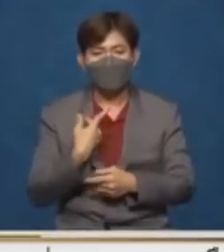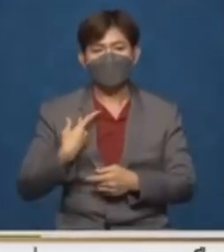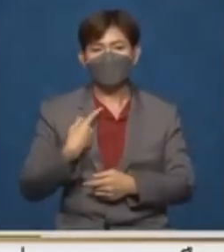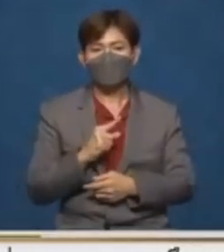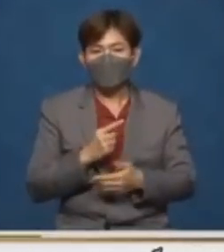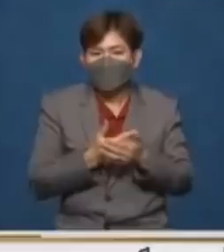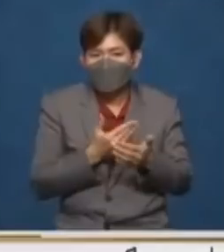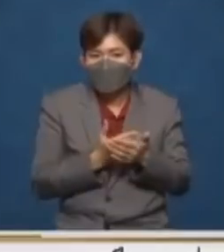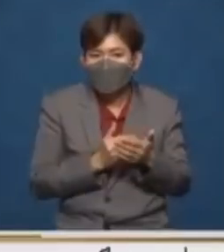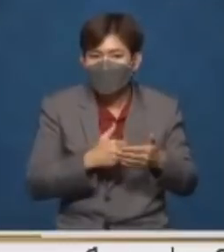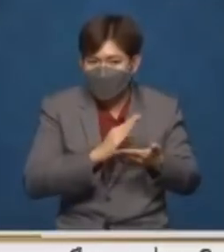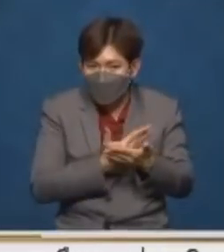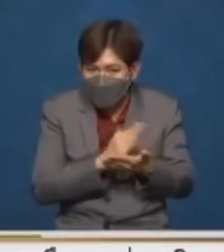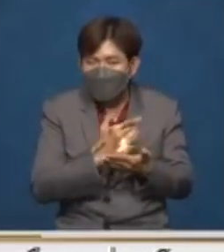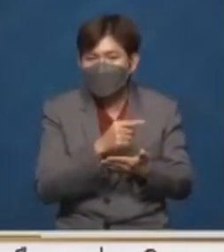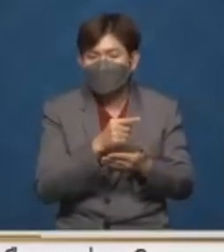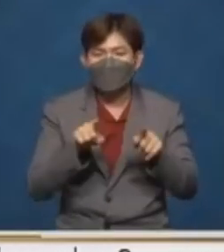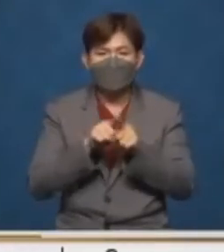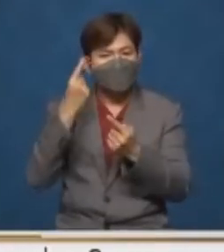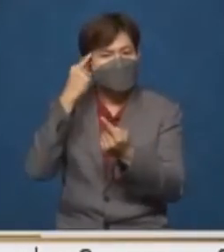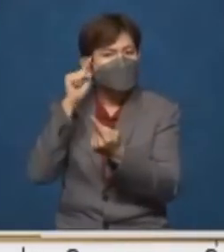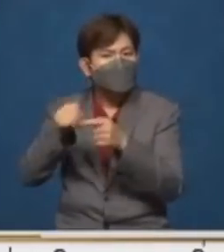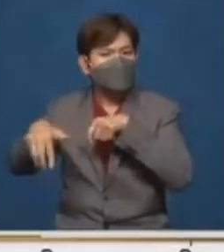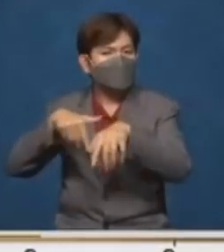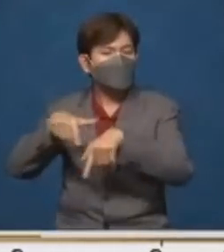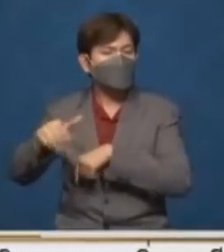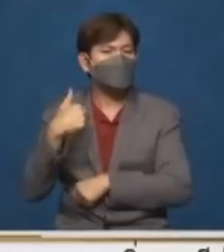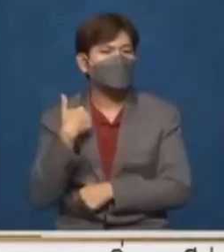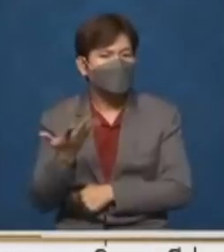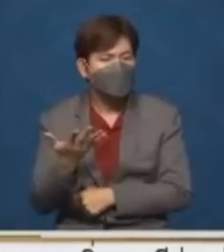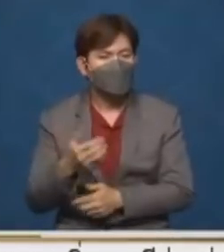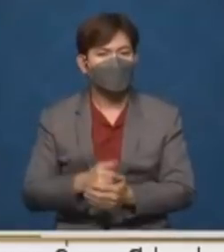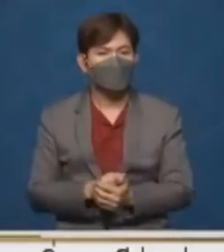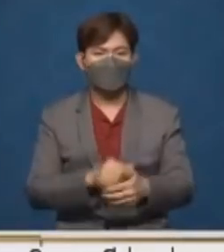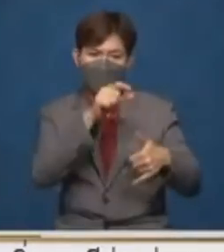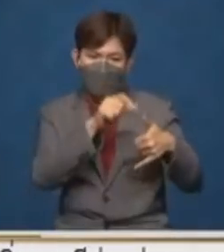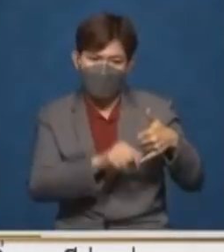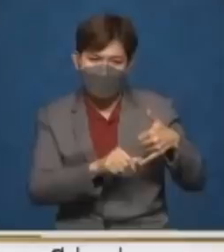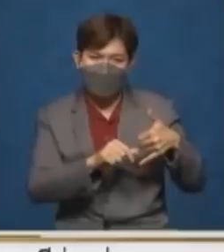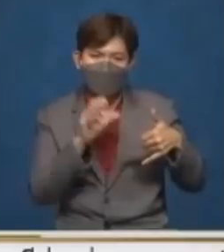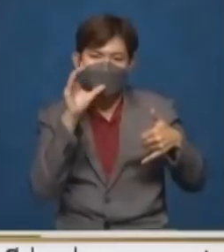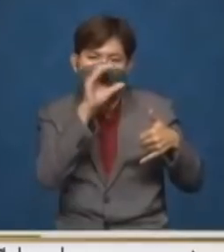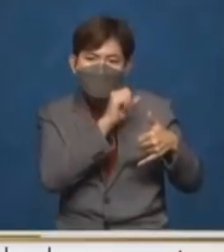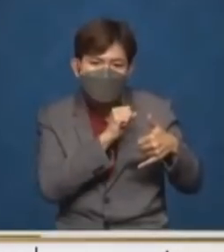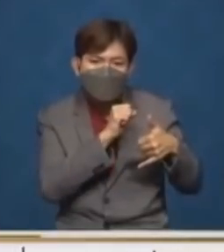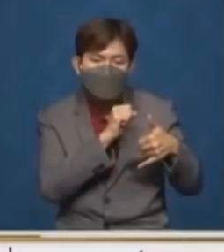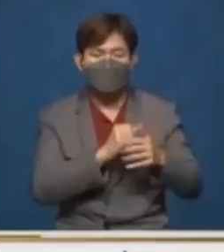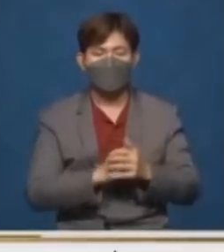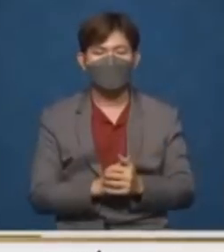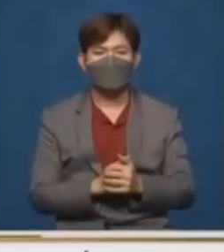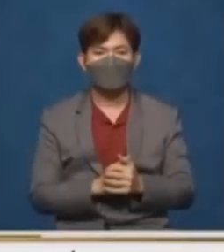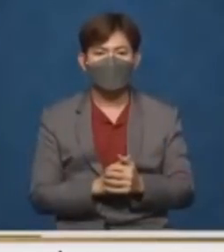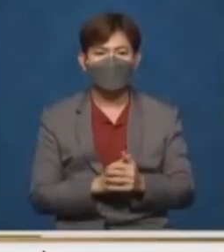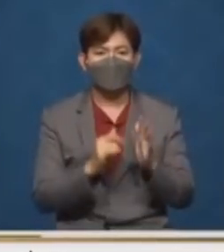ตั้งไม่คำหน่งถงชีวิตของพี่ร้ประชาชนเป็การจดซื้อที่มีพฤติกรมปิดบางอำพางเป็นวัค